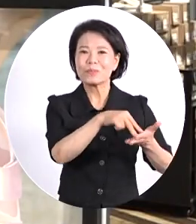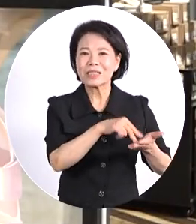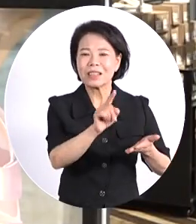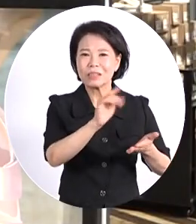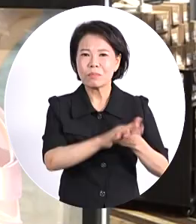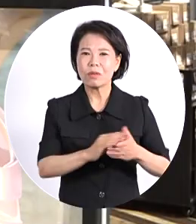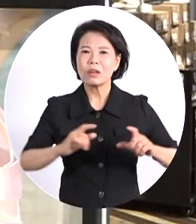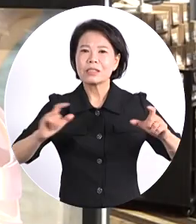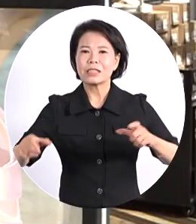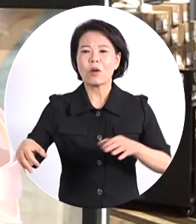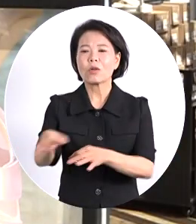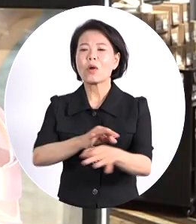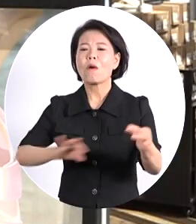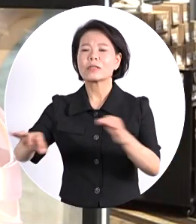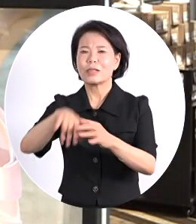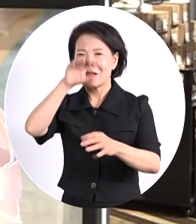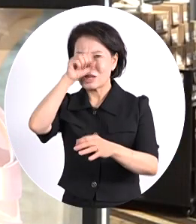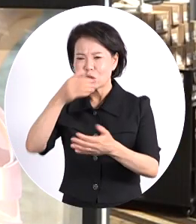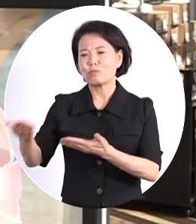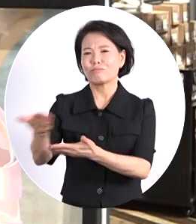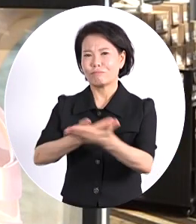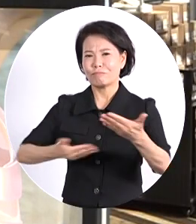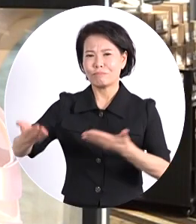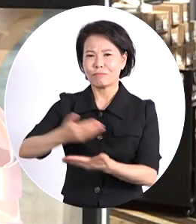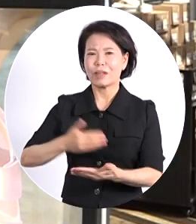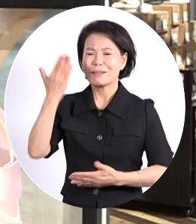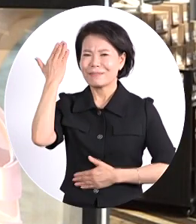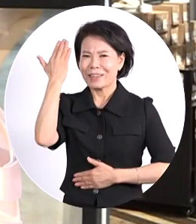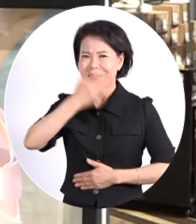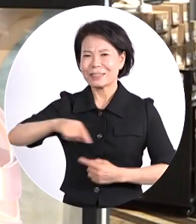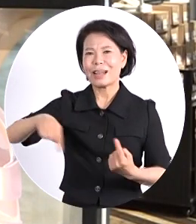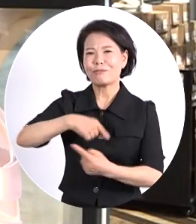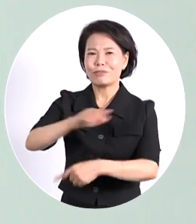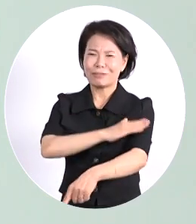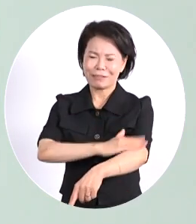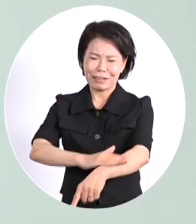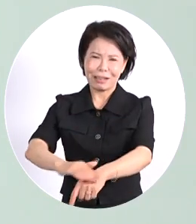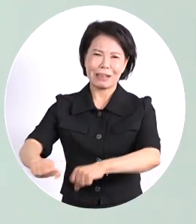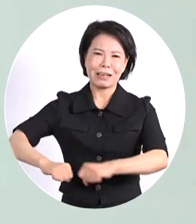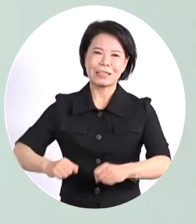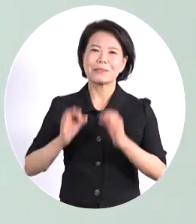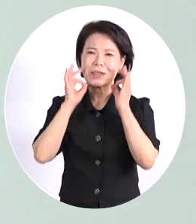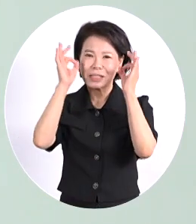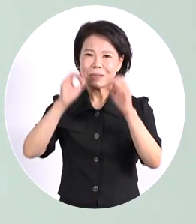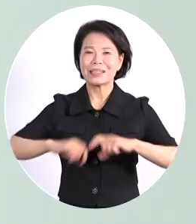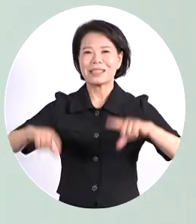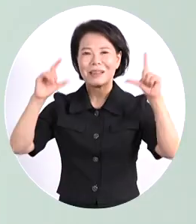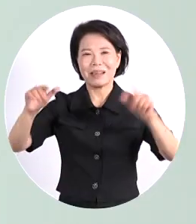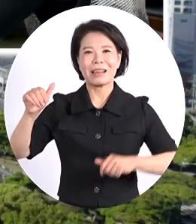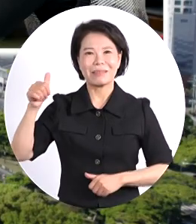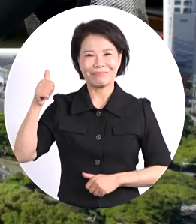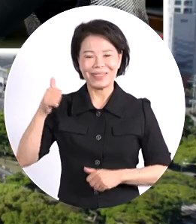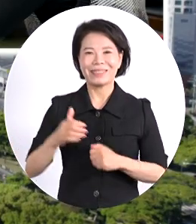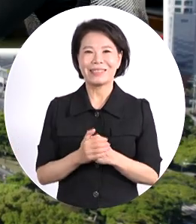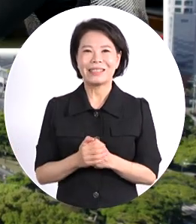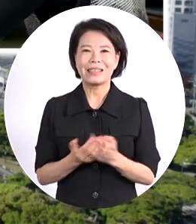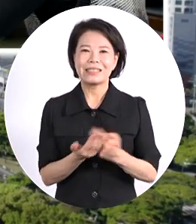제주도는 지역경제 선순환을 위한 소비 쿠폰의 건전한 운영에 총력을 다하겠다고 밝혔습니다.